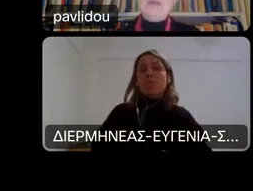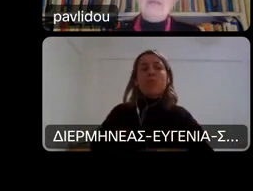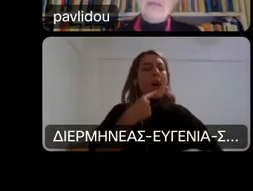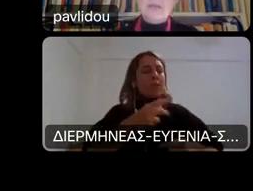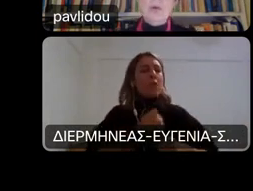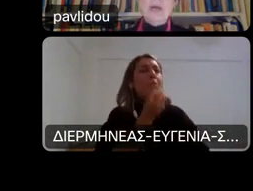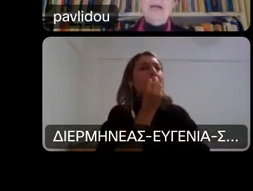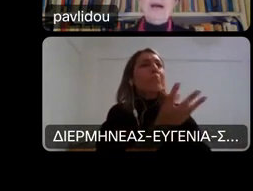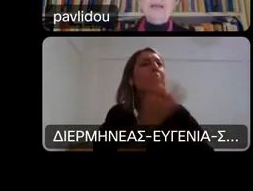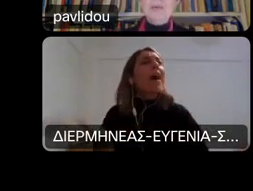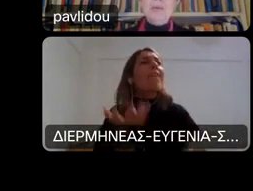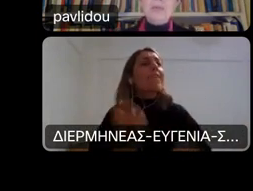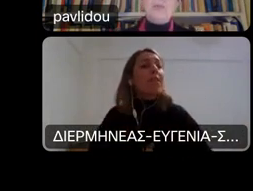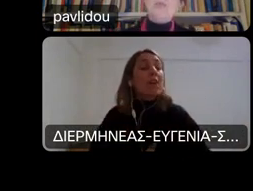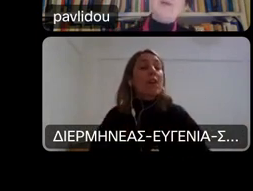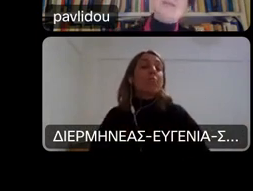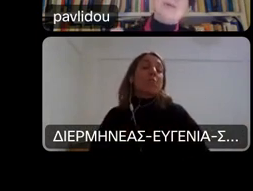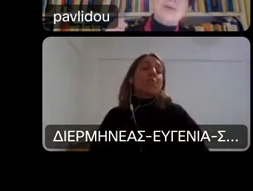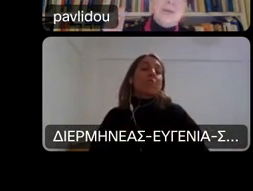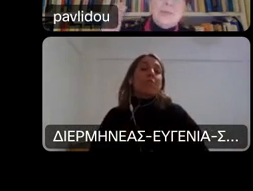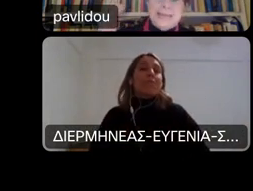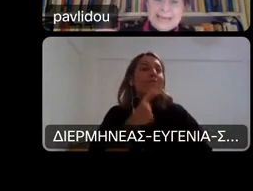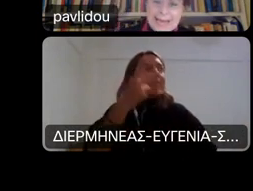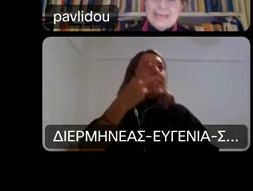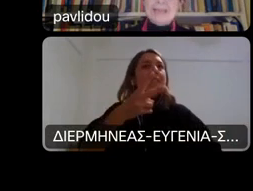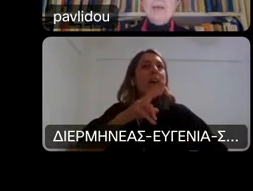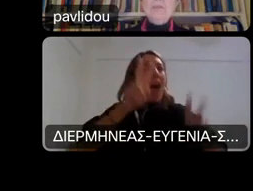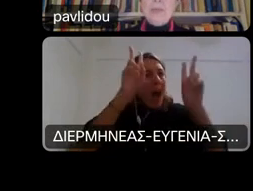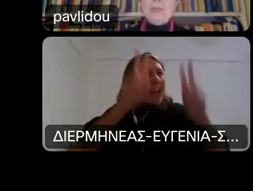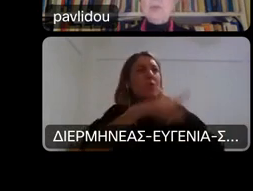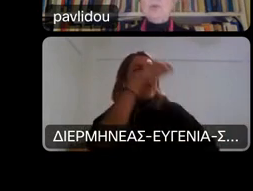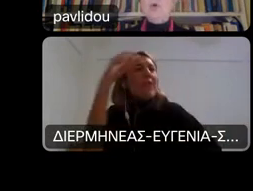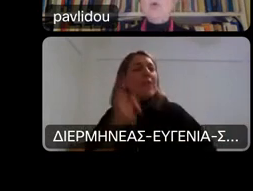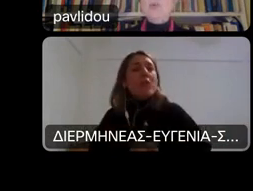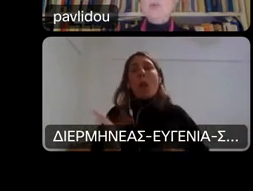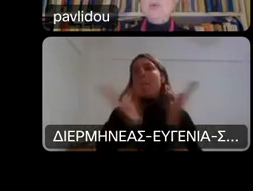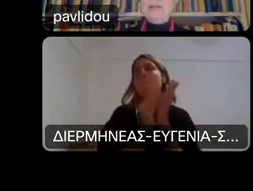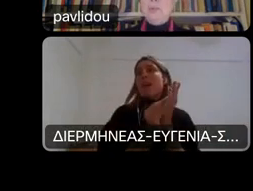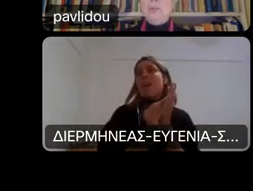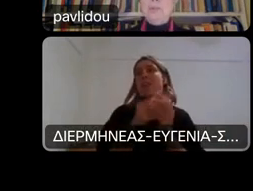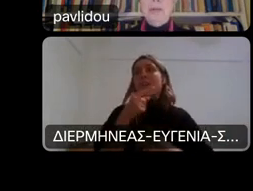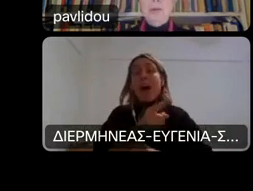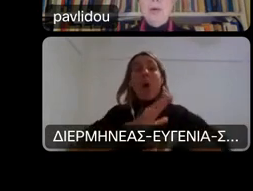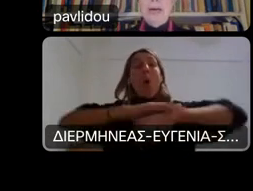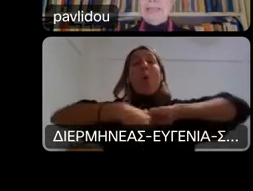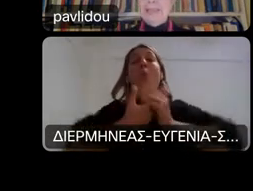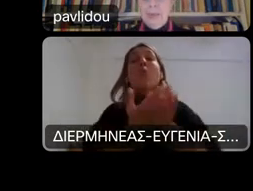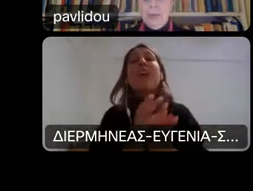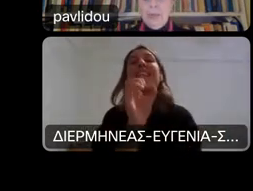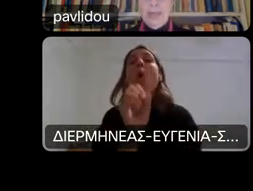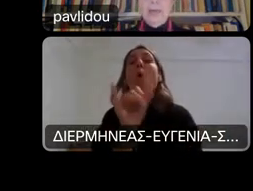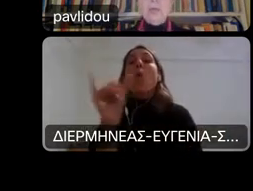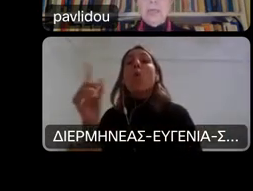ότι πολύ δύσκολα αναγνωρίζουμε, πολύ δύσκολα βλέπουμε γυναίκες πίσω από το ουδετεροποιημένο